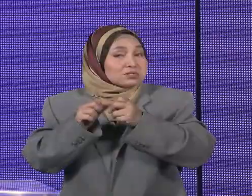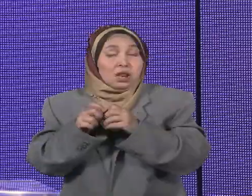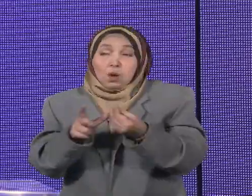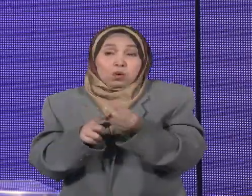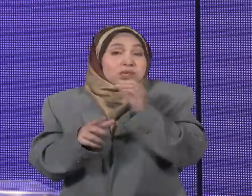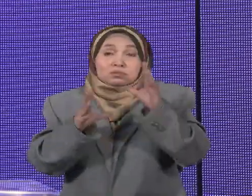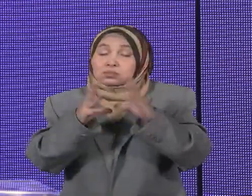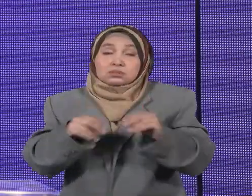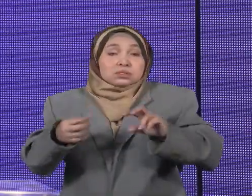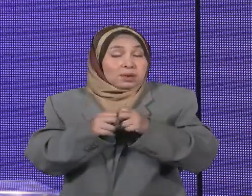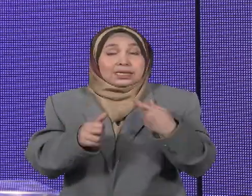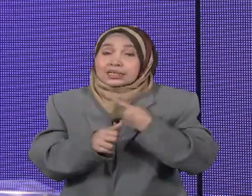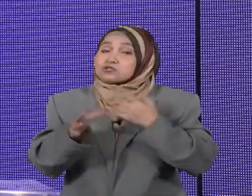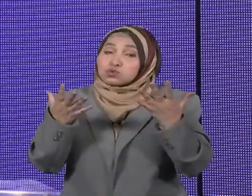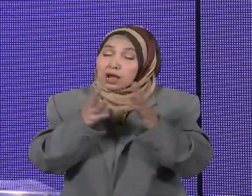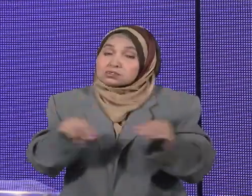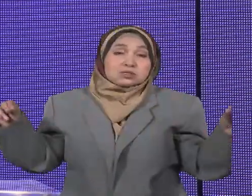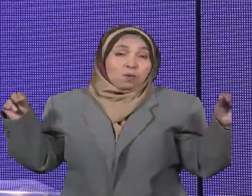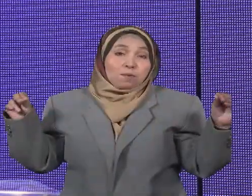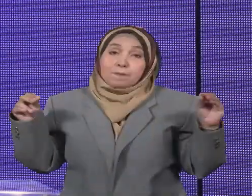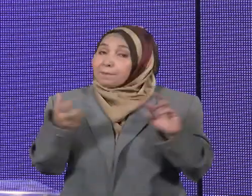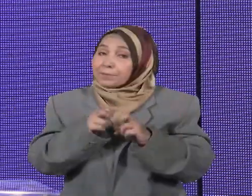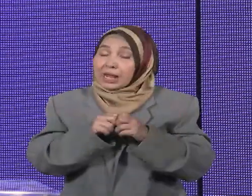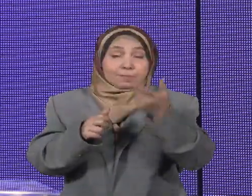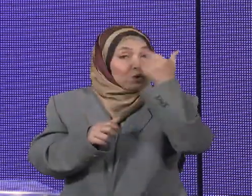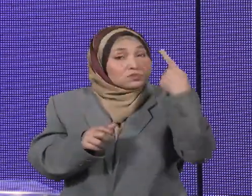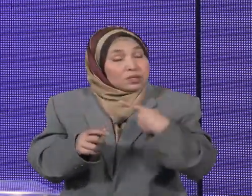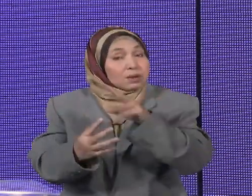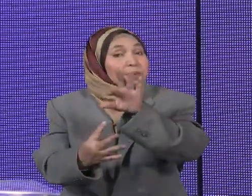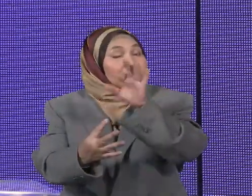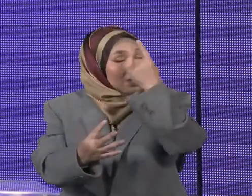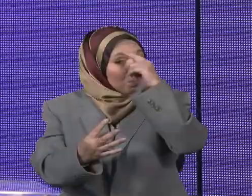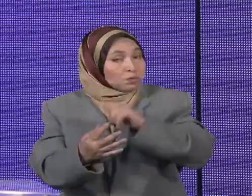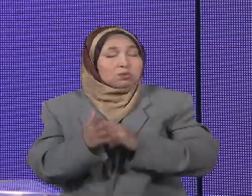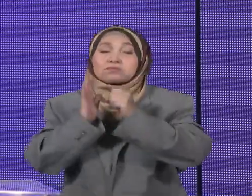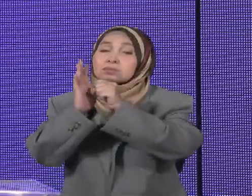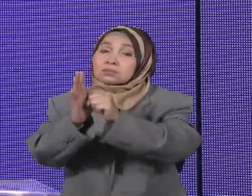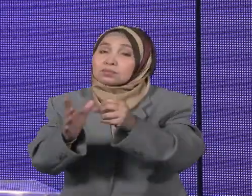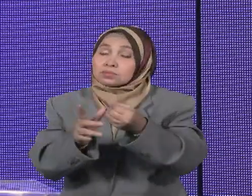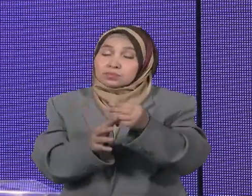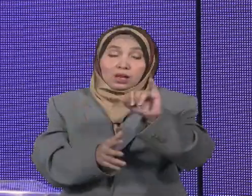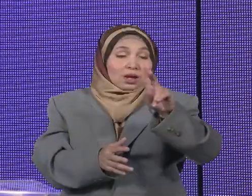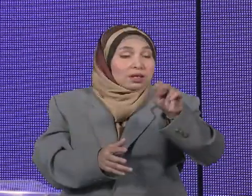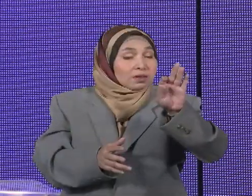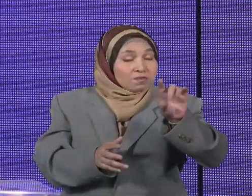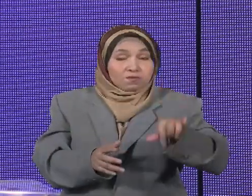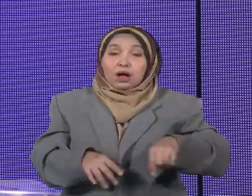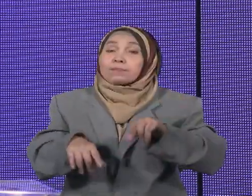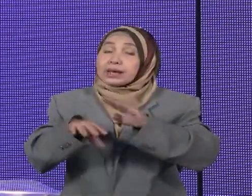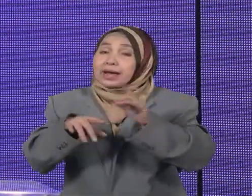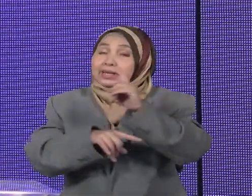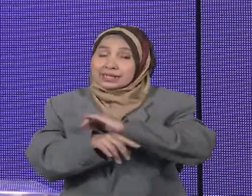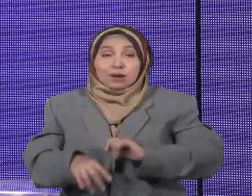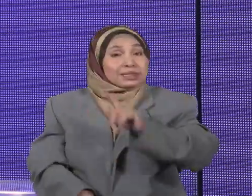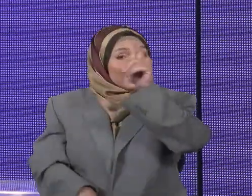masalah, kita dah selesai masalah. Ya, kerana kita memilih untuk sedekah ataupun infak pada hari ini. Jadi